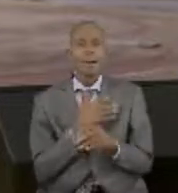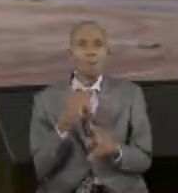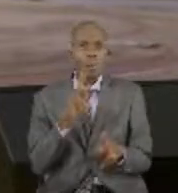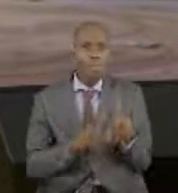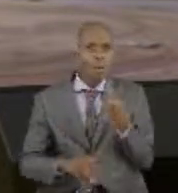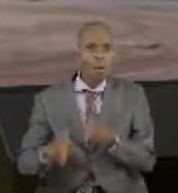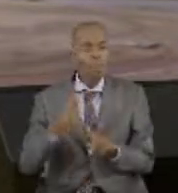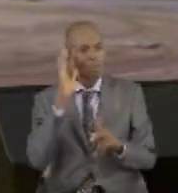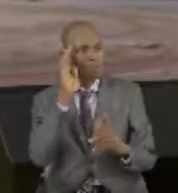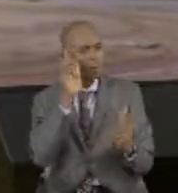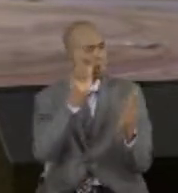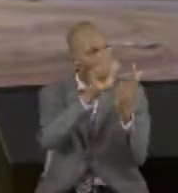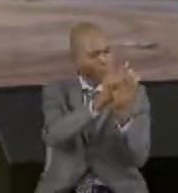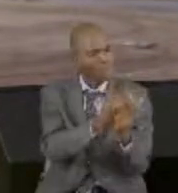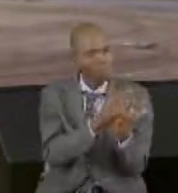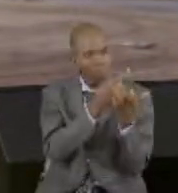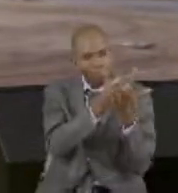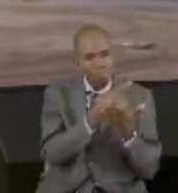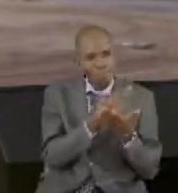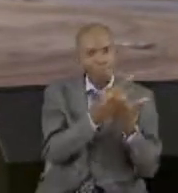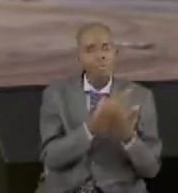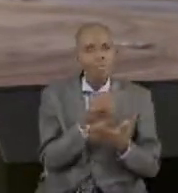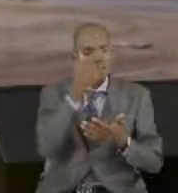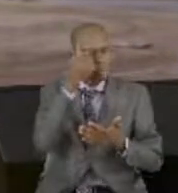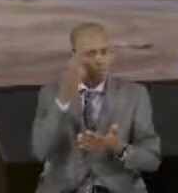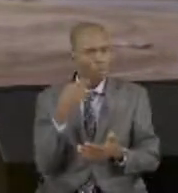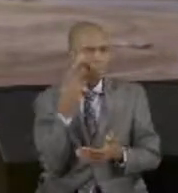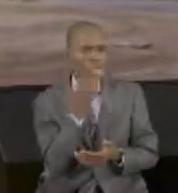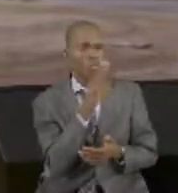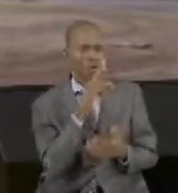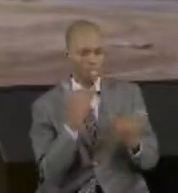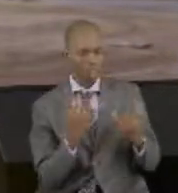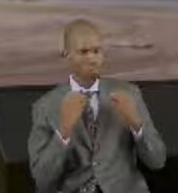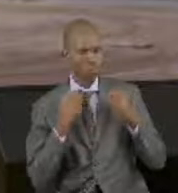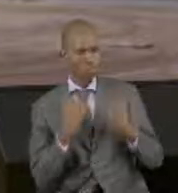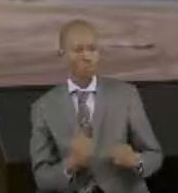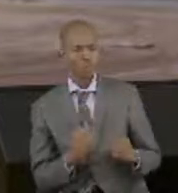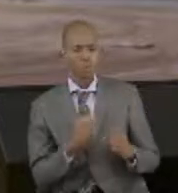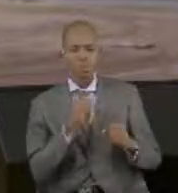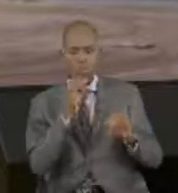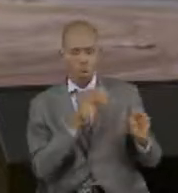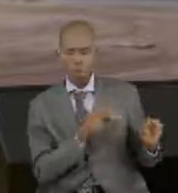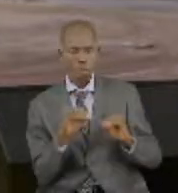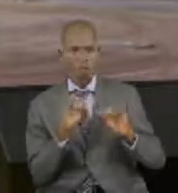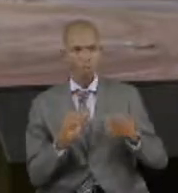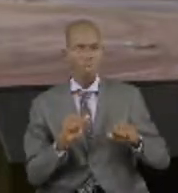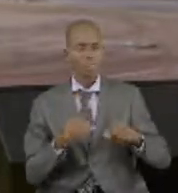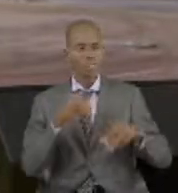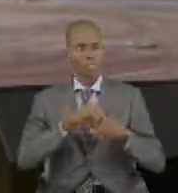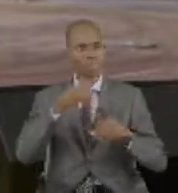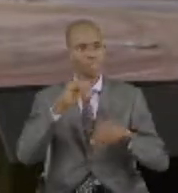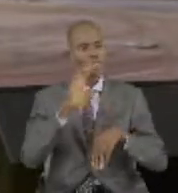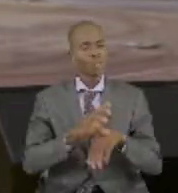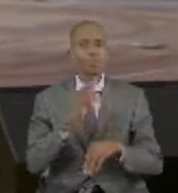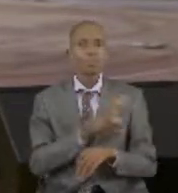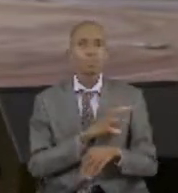gens pouvaient se rendre auprès d'eux parce qu'ils sont solides, fermes, inébranlables, des piliers inébranlables